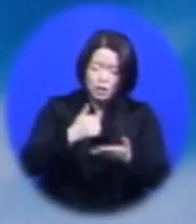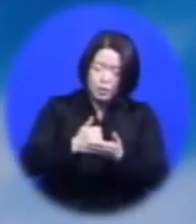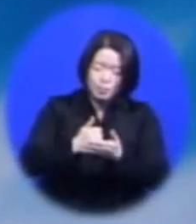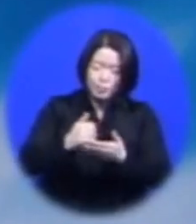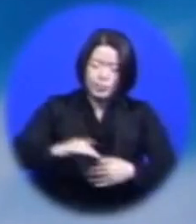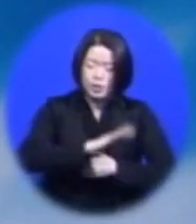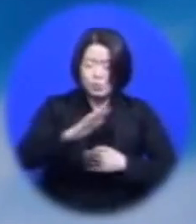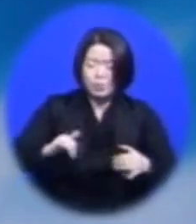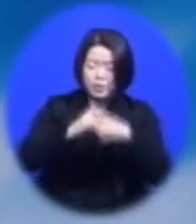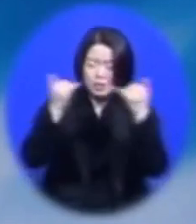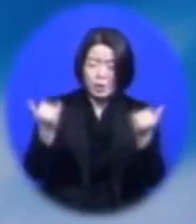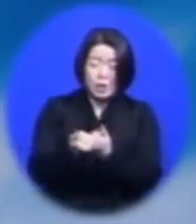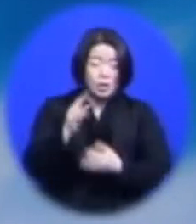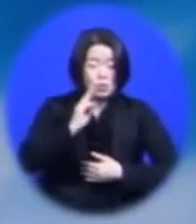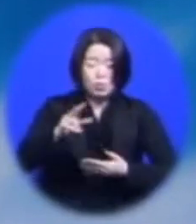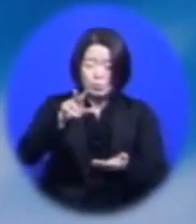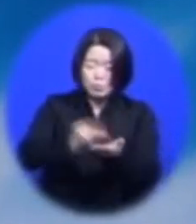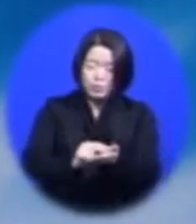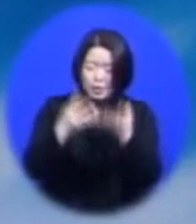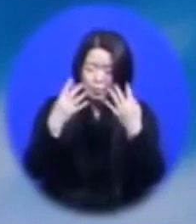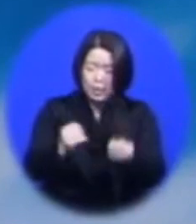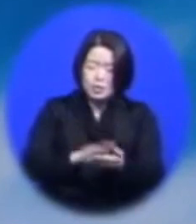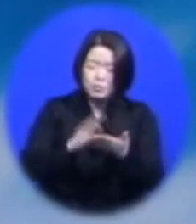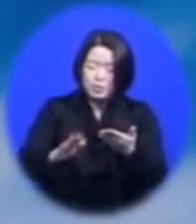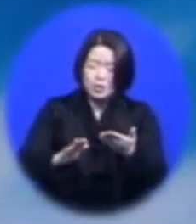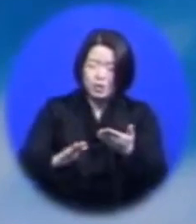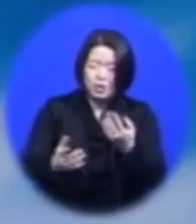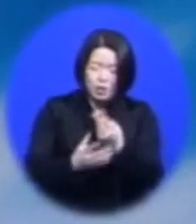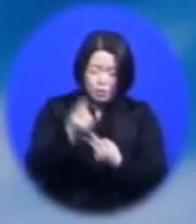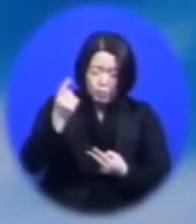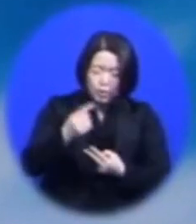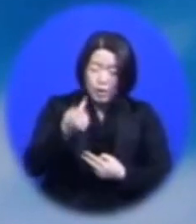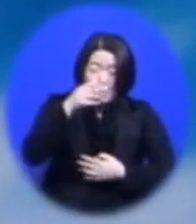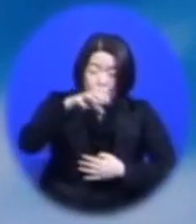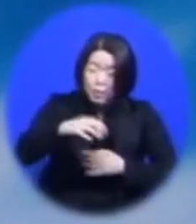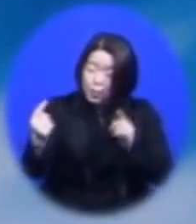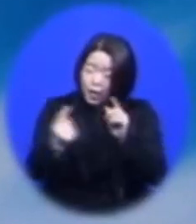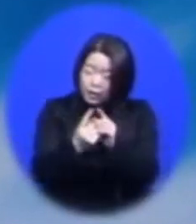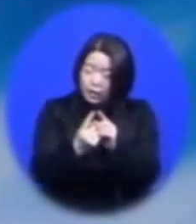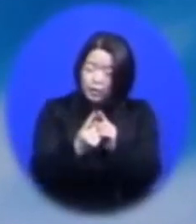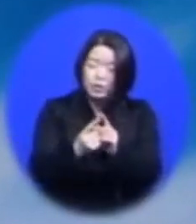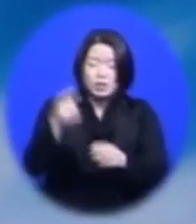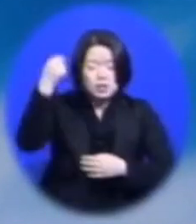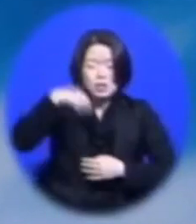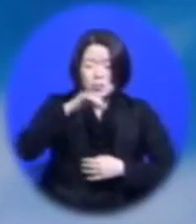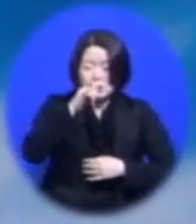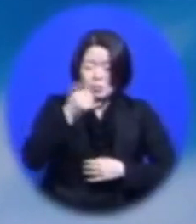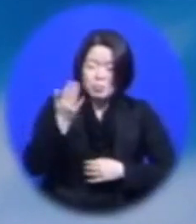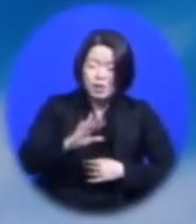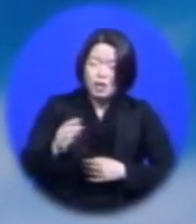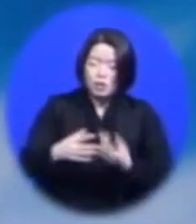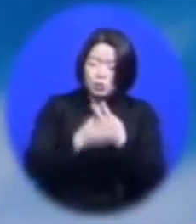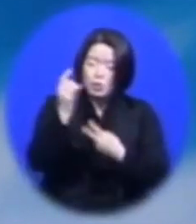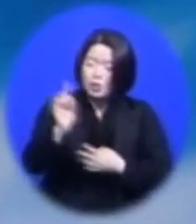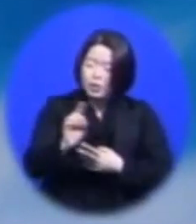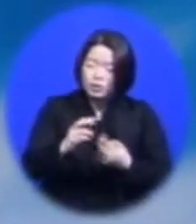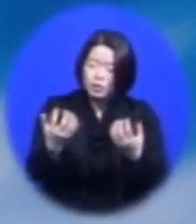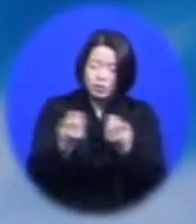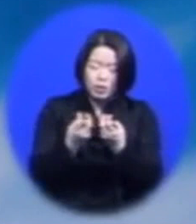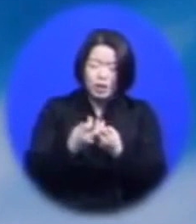하나님 우리 사회는 너무 문제가 많습니다. 통일이 눈앞에 왔다고 느끼지만 통일을 어떻게 감당해야